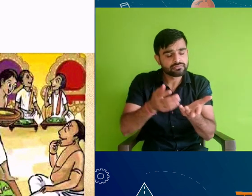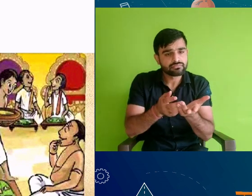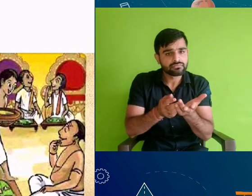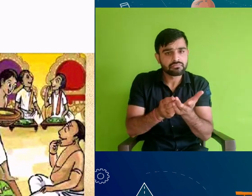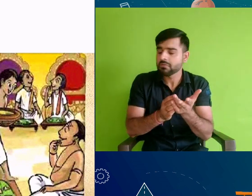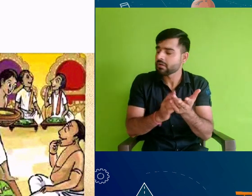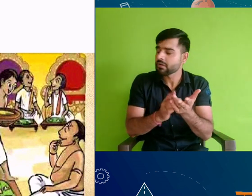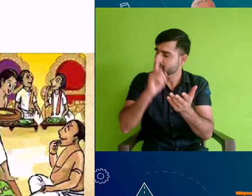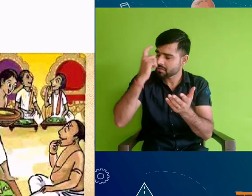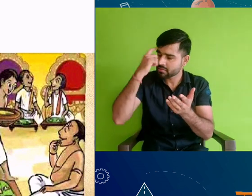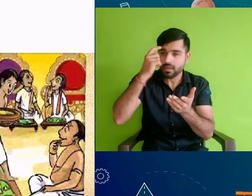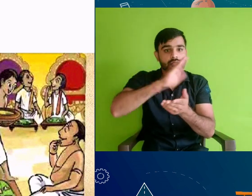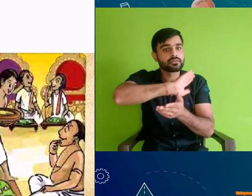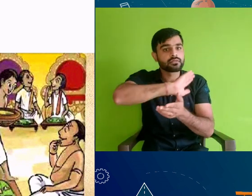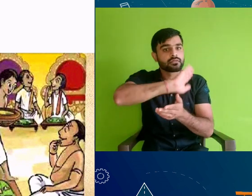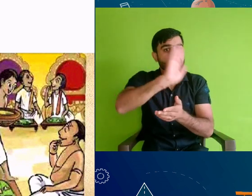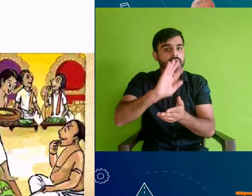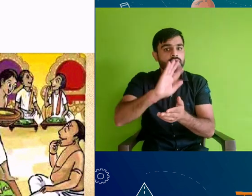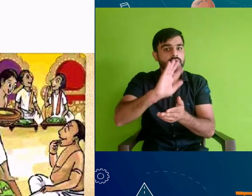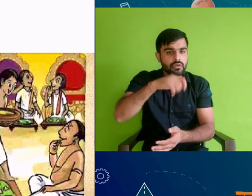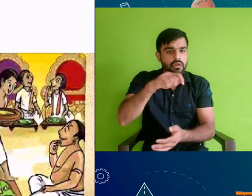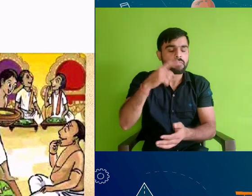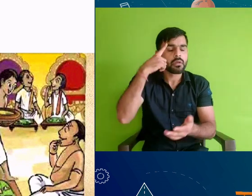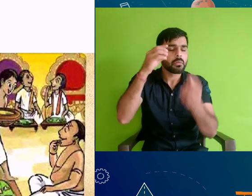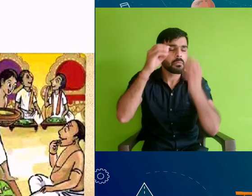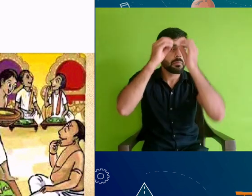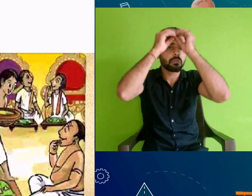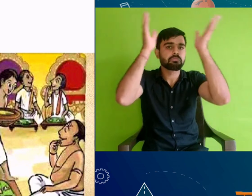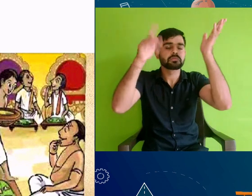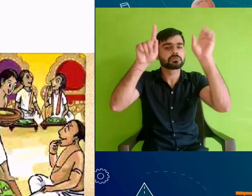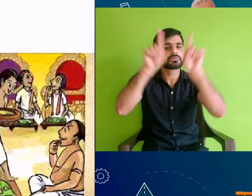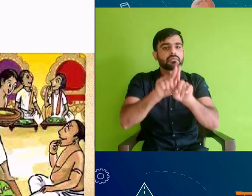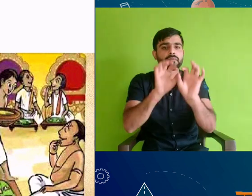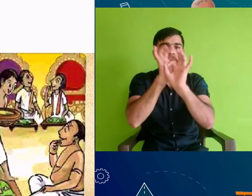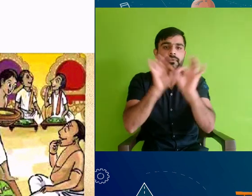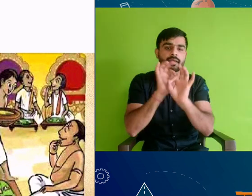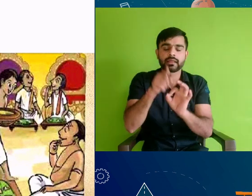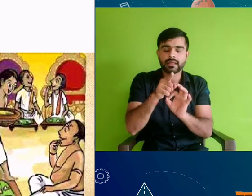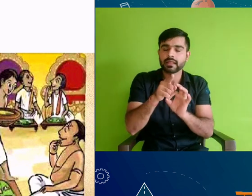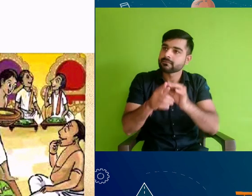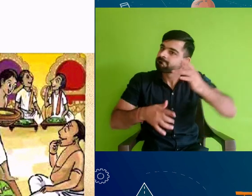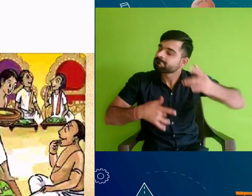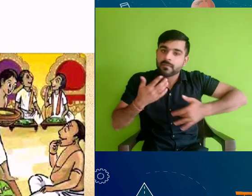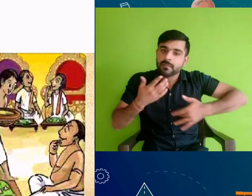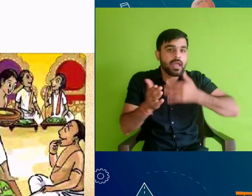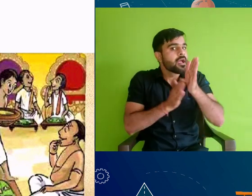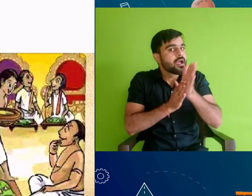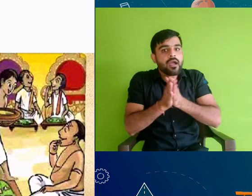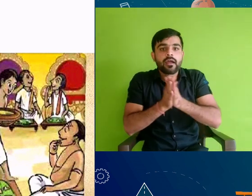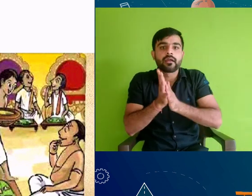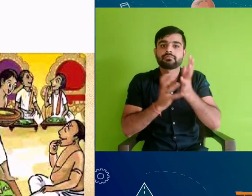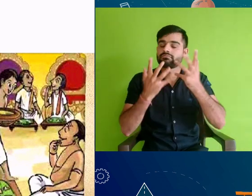सकता था. इनफैक्ट द कुक वॉज ऑल्सो नॉट इमेजिनिंग द सेम. सो ही वॉज वेरी एक्साइटेड एंड ही वॉज वेरी